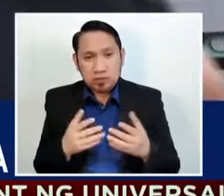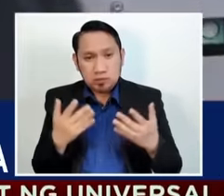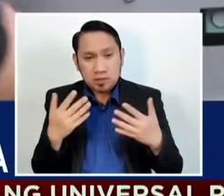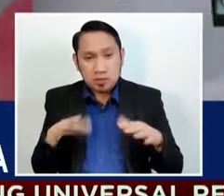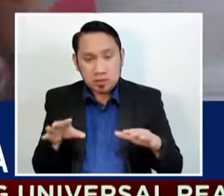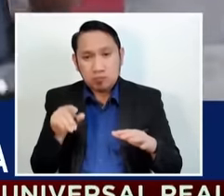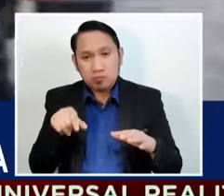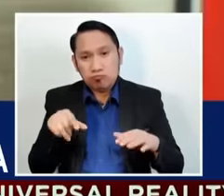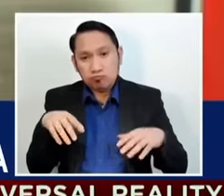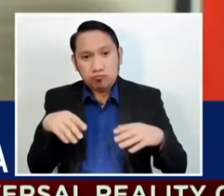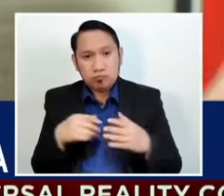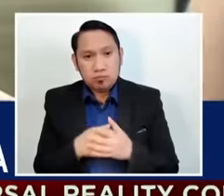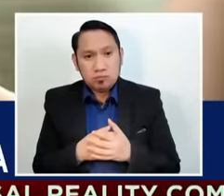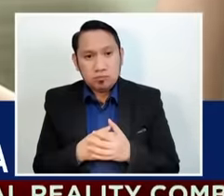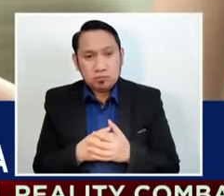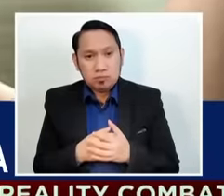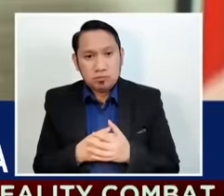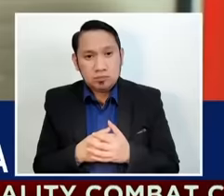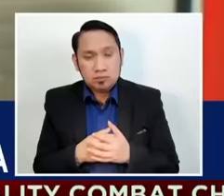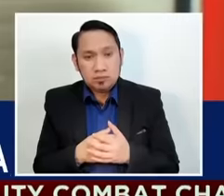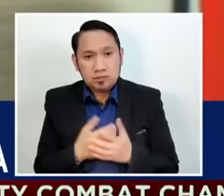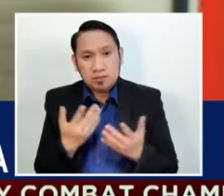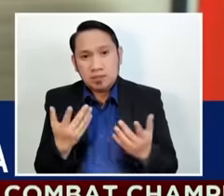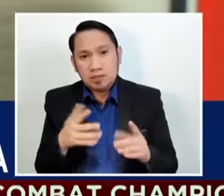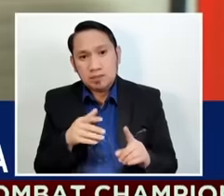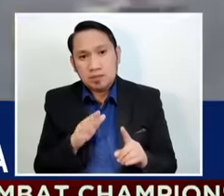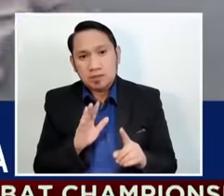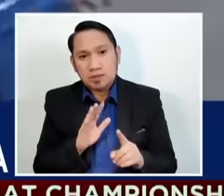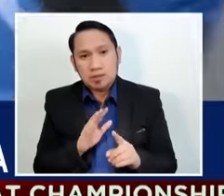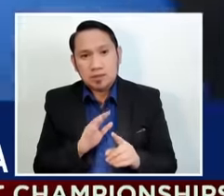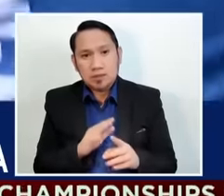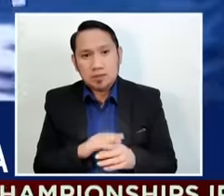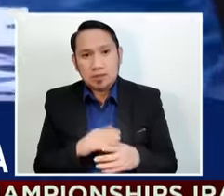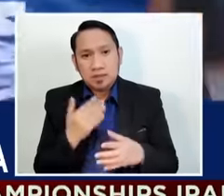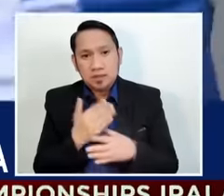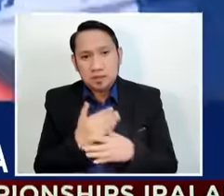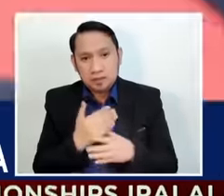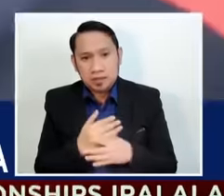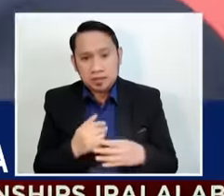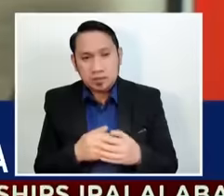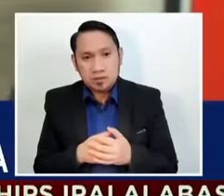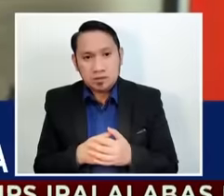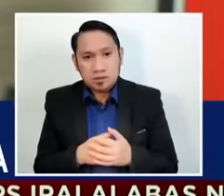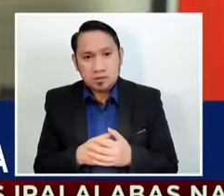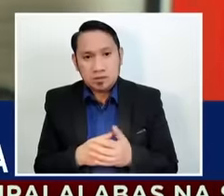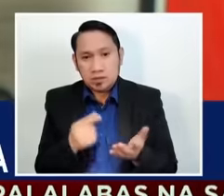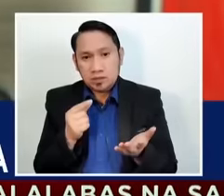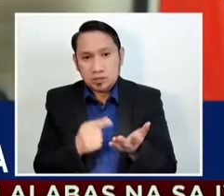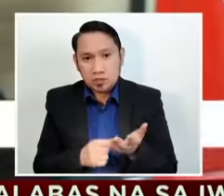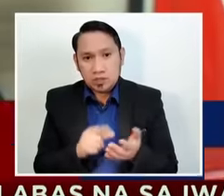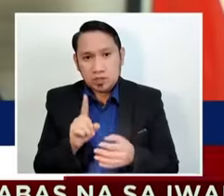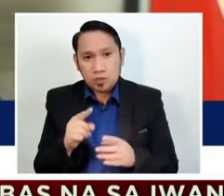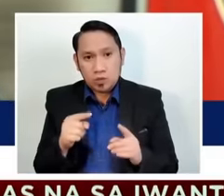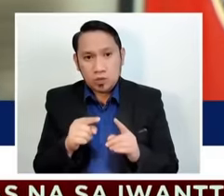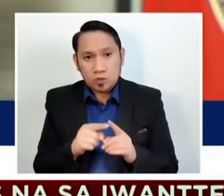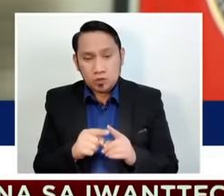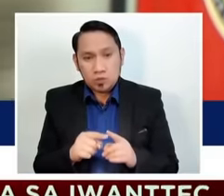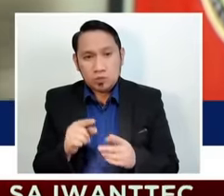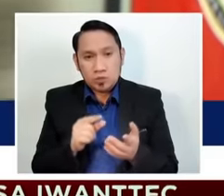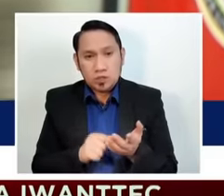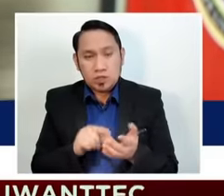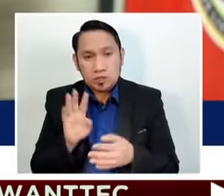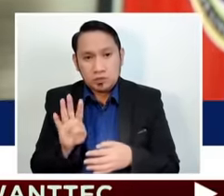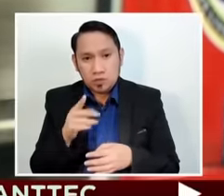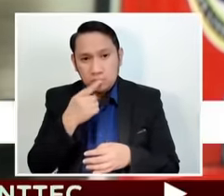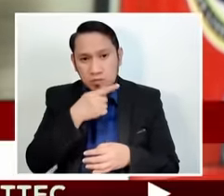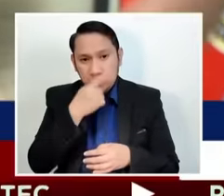ng kuryente. Ang dami na pong permission ginawa niyan, kahapon pa lang. Ngayon po, wala pong pasok ang grade 1 hanggang grade 4 ng Kalupang National High School dahil walang